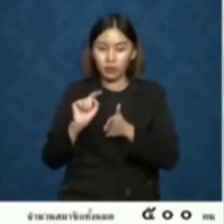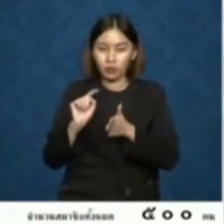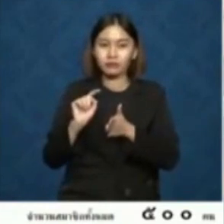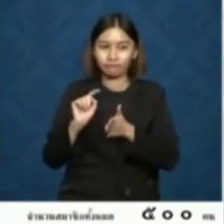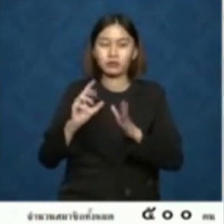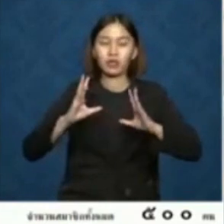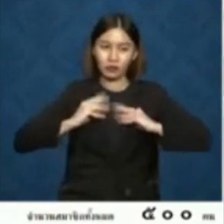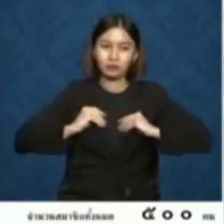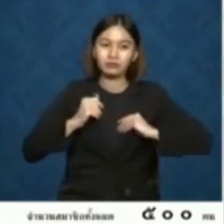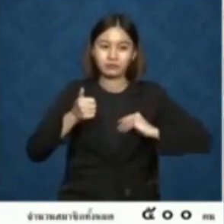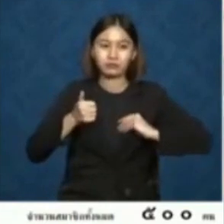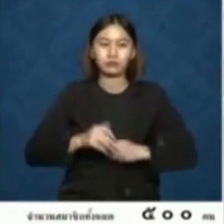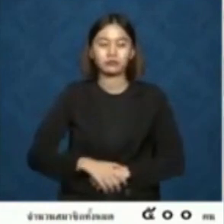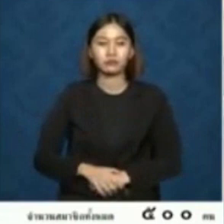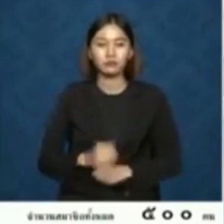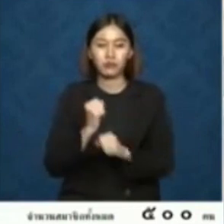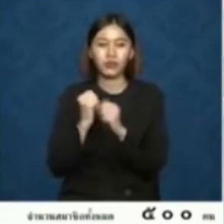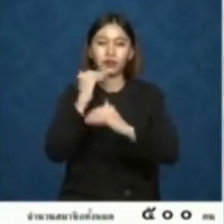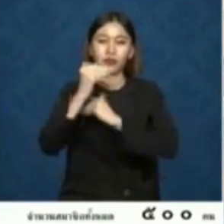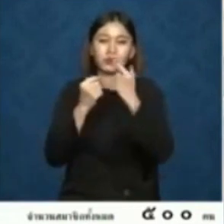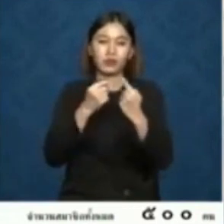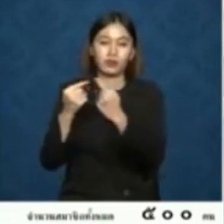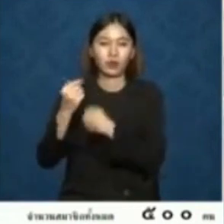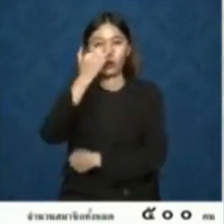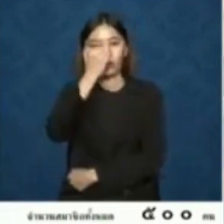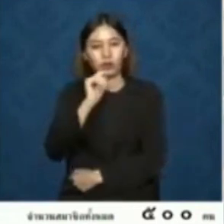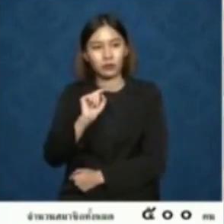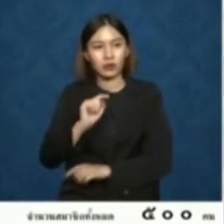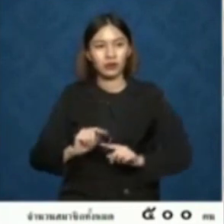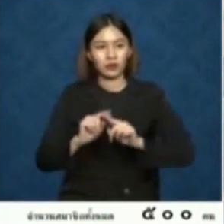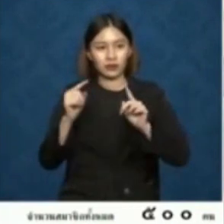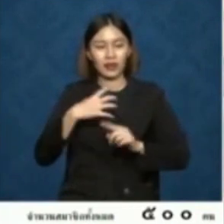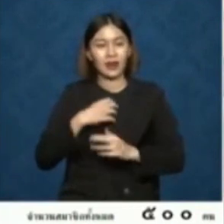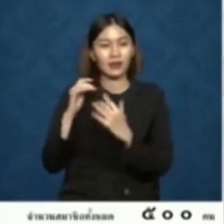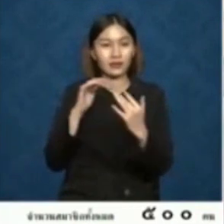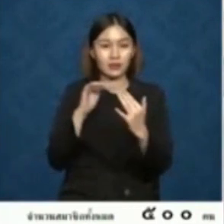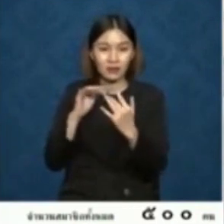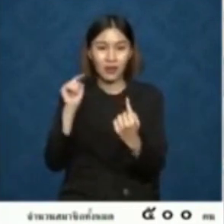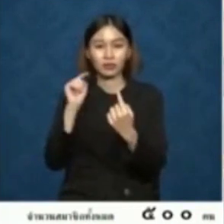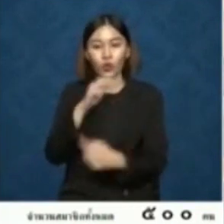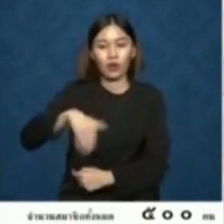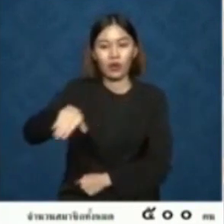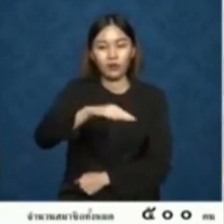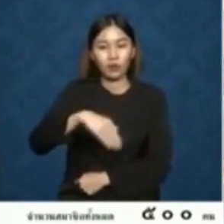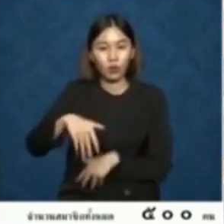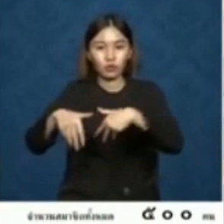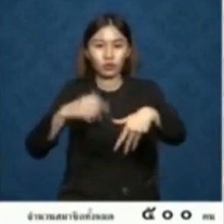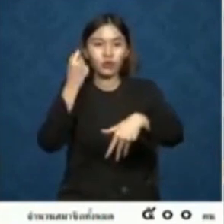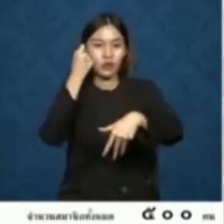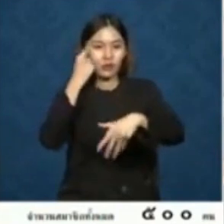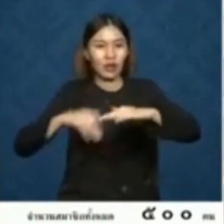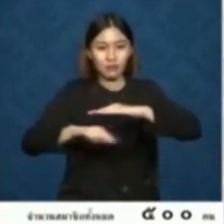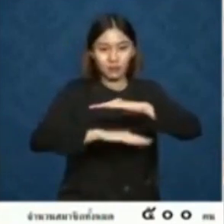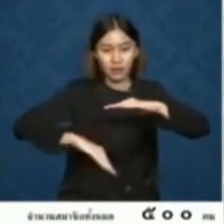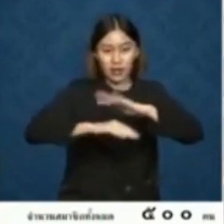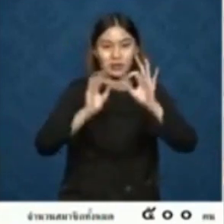ไขที่พอรับกันได้ครับก็จะได้เดินหน้าต่อครับเพราะว่าแต่ก็อยากสื่อสารให้พี่น้องชาวประมงเข้าใจว่าเป็น